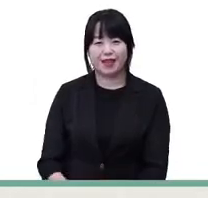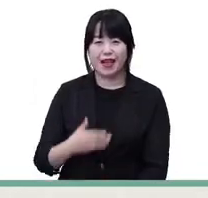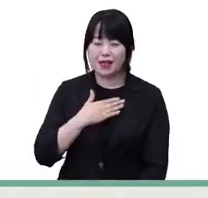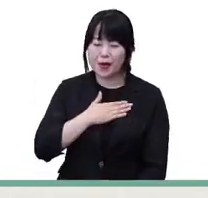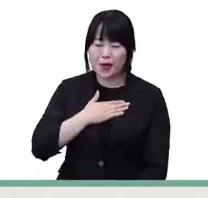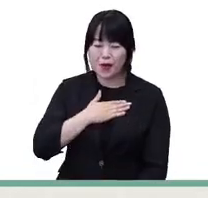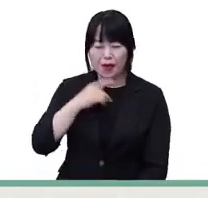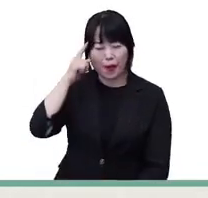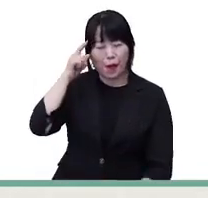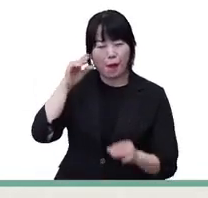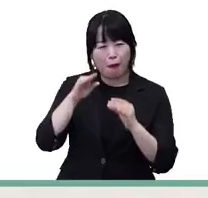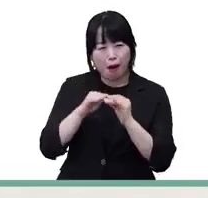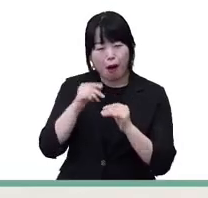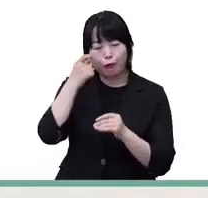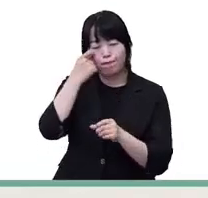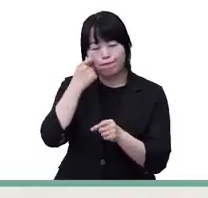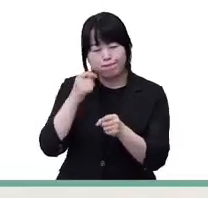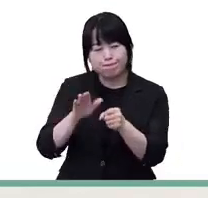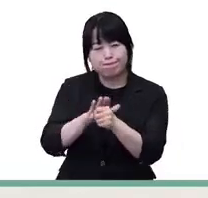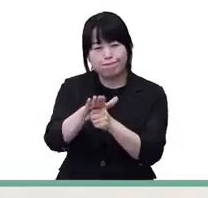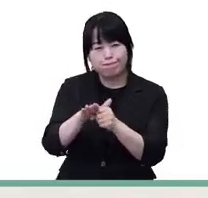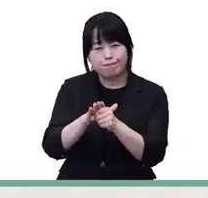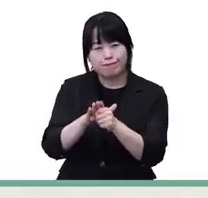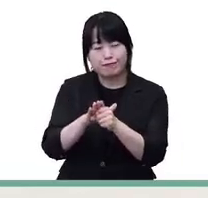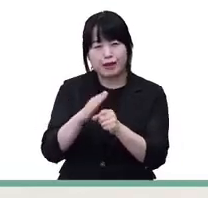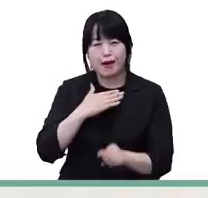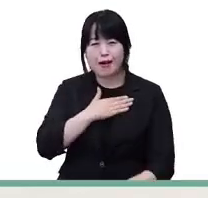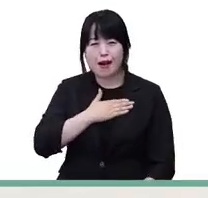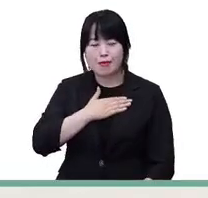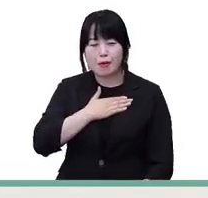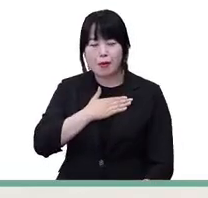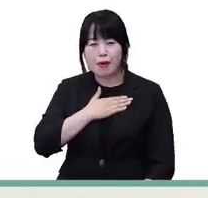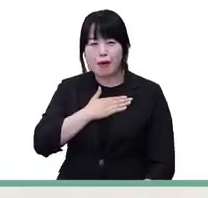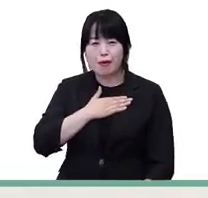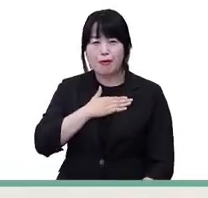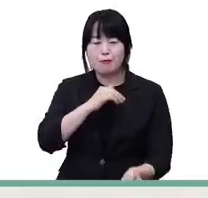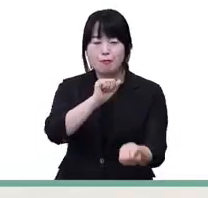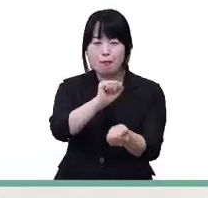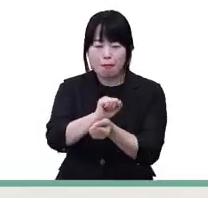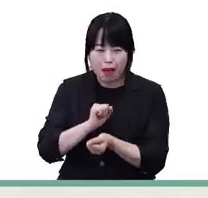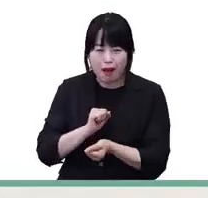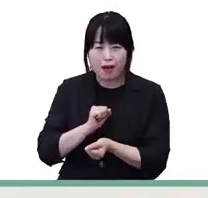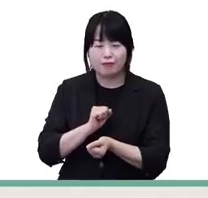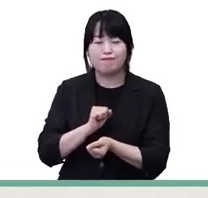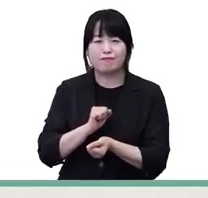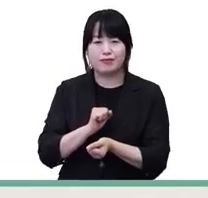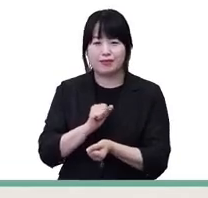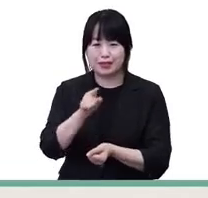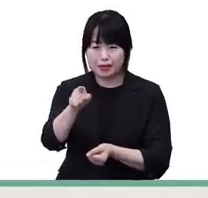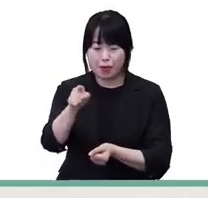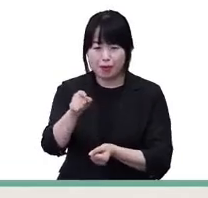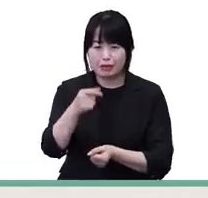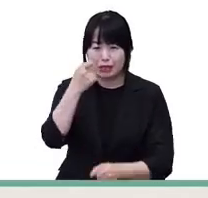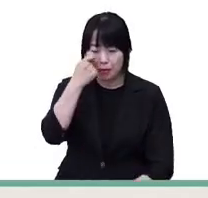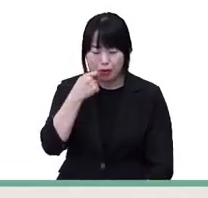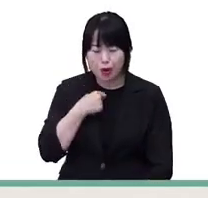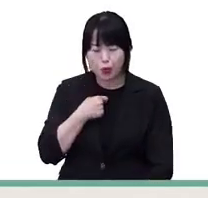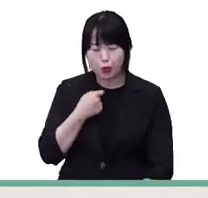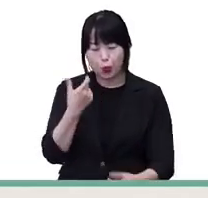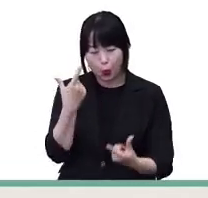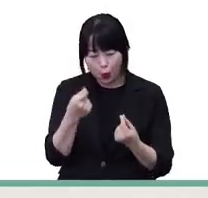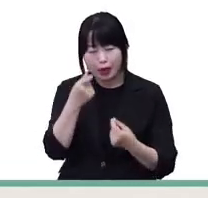정서적으로 뭔가 불쌍하게 여긴다든지 감정이 이입이 된다든지 이런 거를 되게 중요시하게 생각을